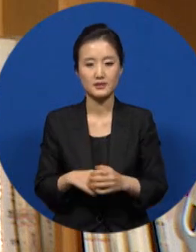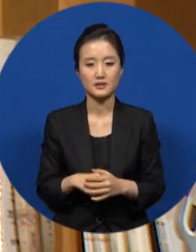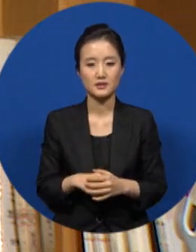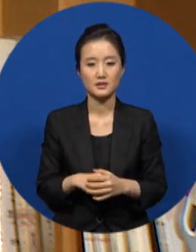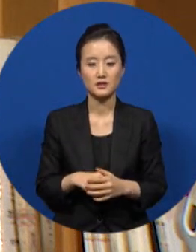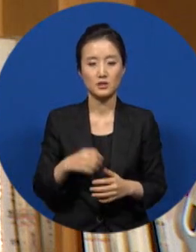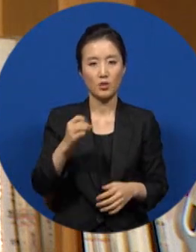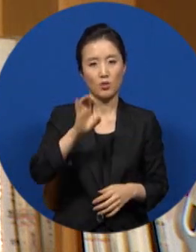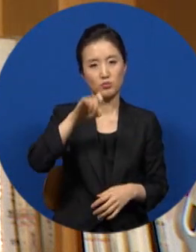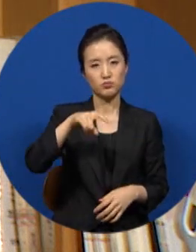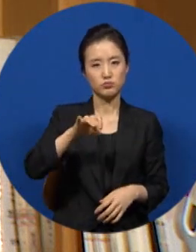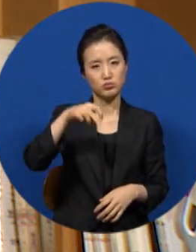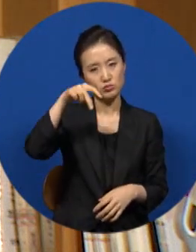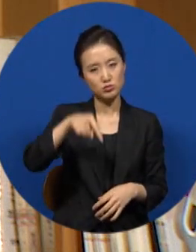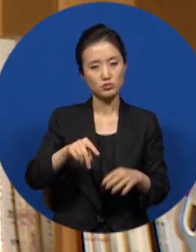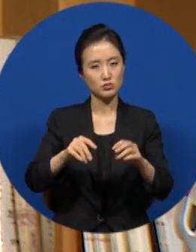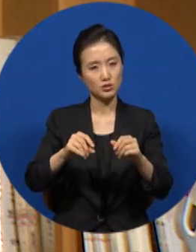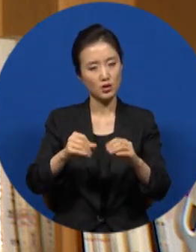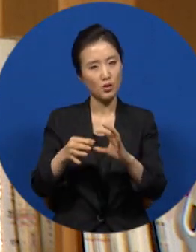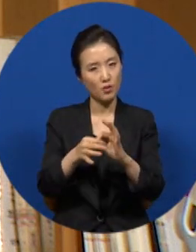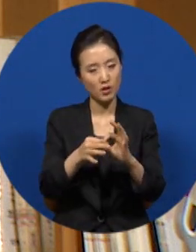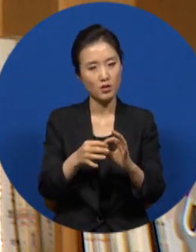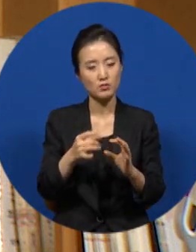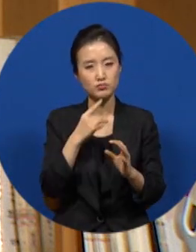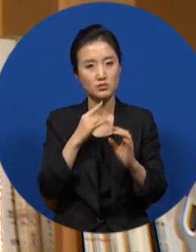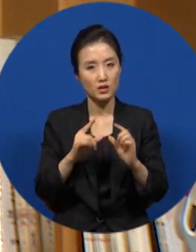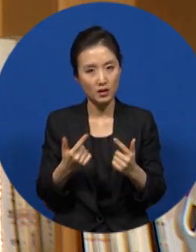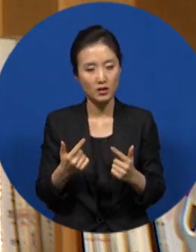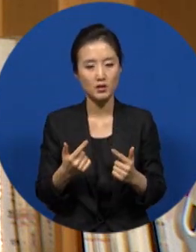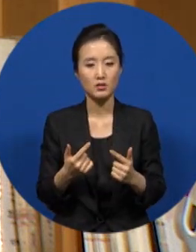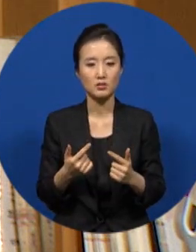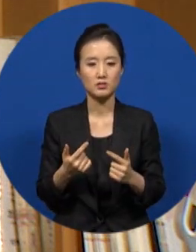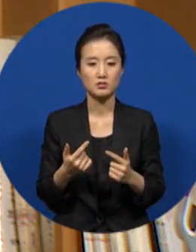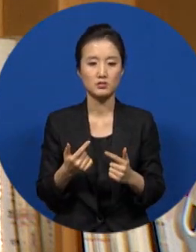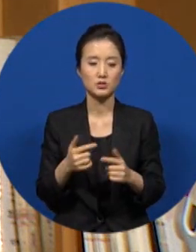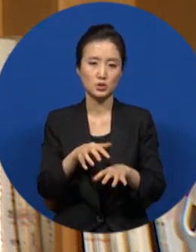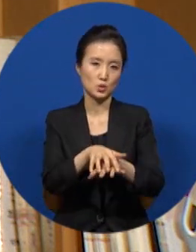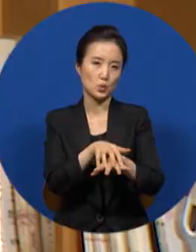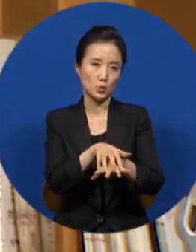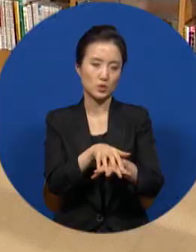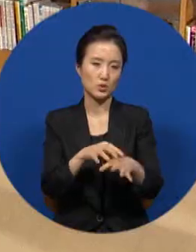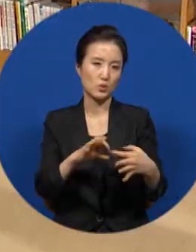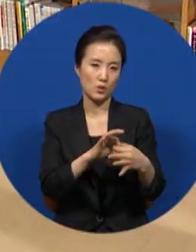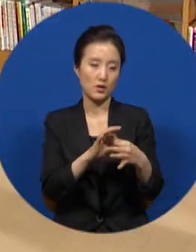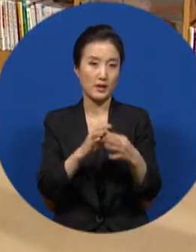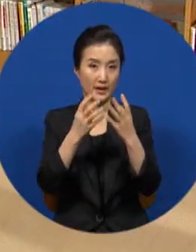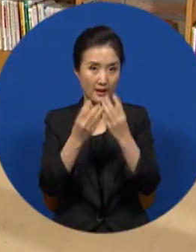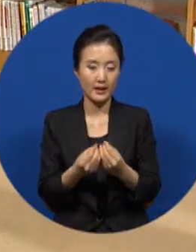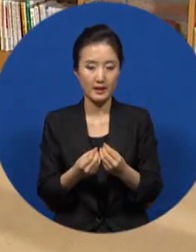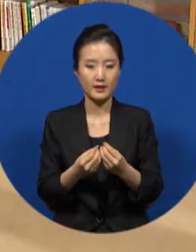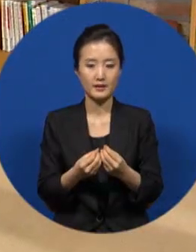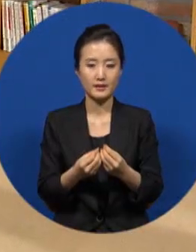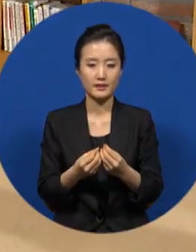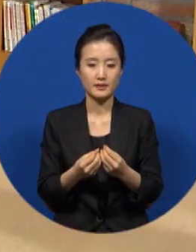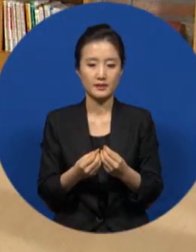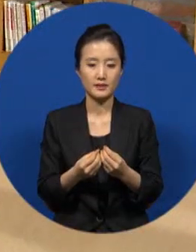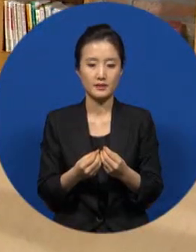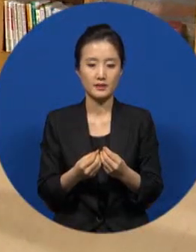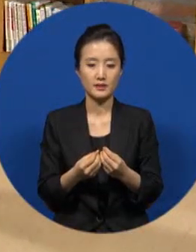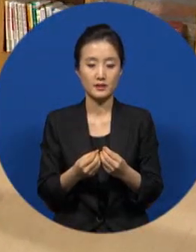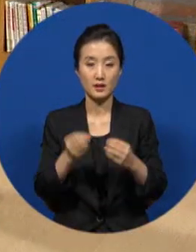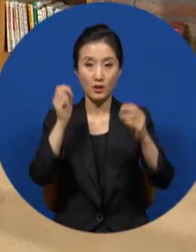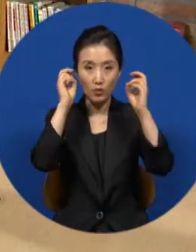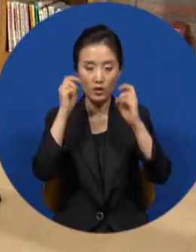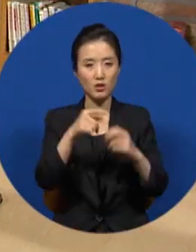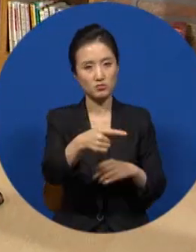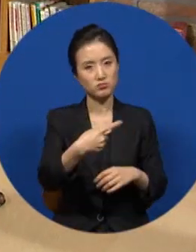건데 비단 땅만이 아니라 그 조직의 풍수도 맞는 거예요. 예를 들어서 회사를 갔는데 그 회사와